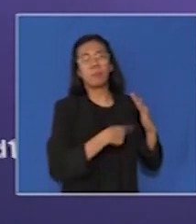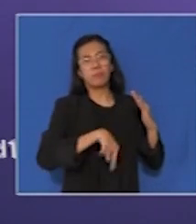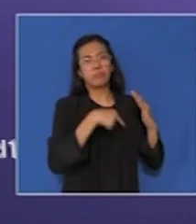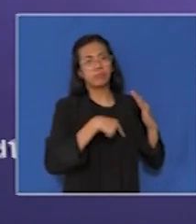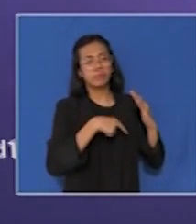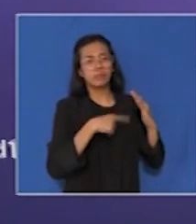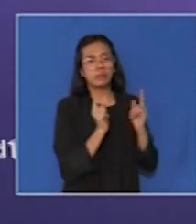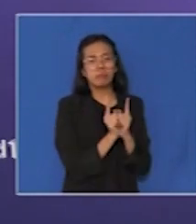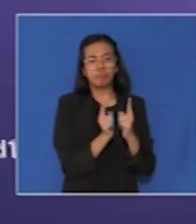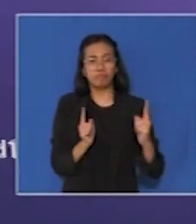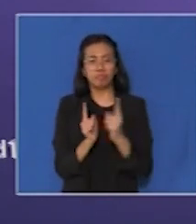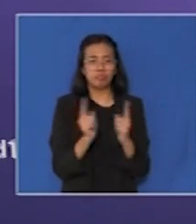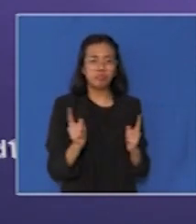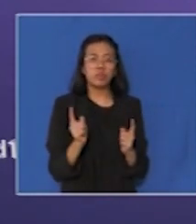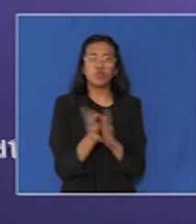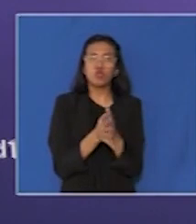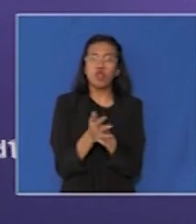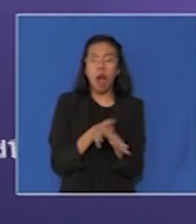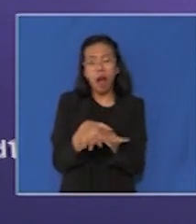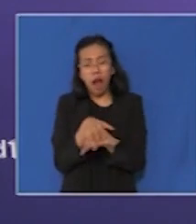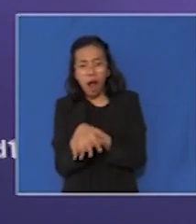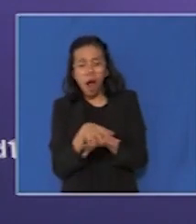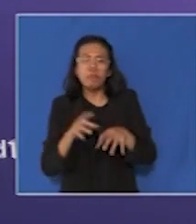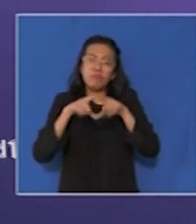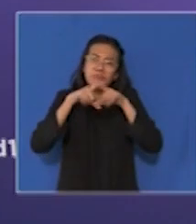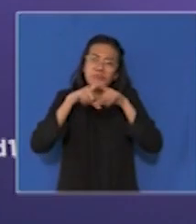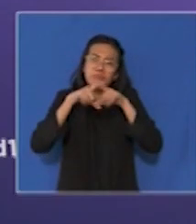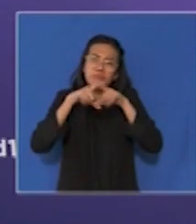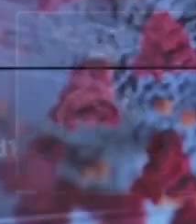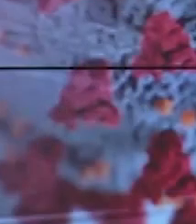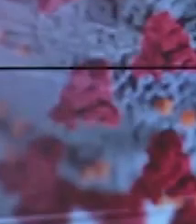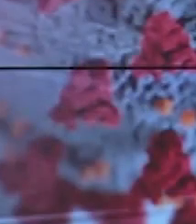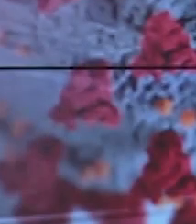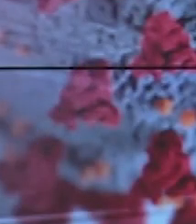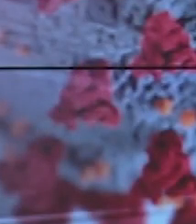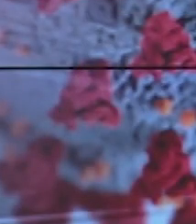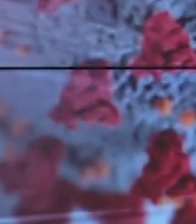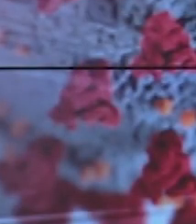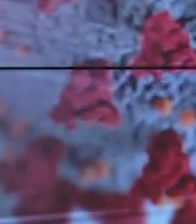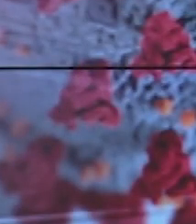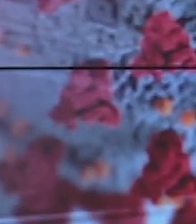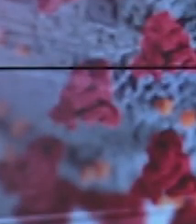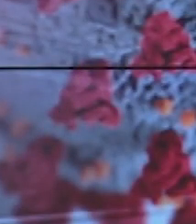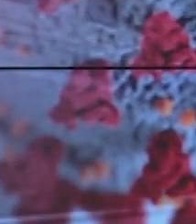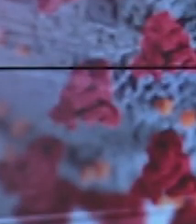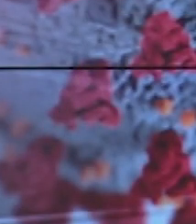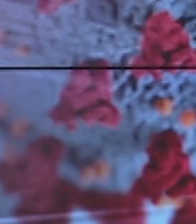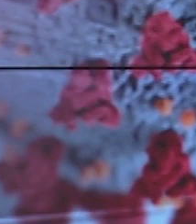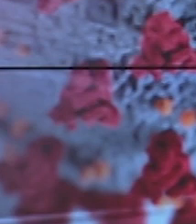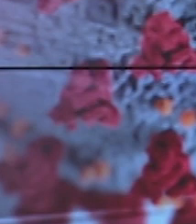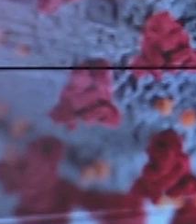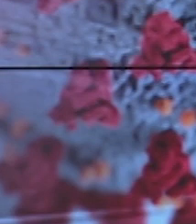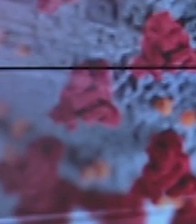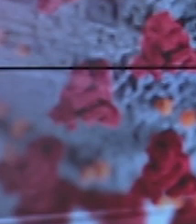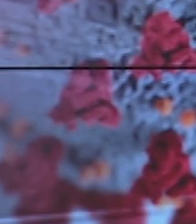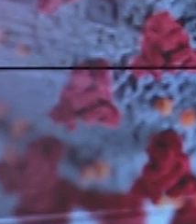menjaga jarak mencuci tangan dan menggunakan masker jumlah kasus positif Corona di Indonesia